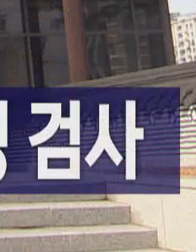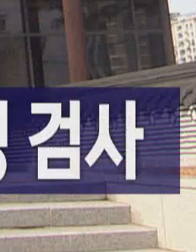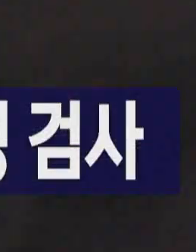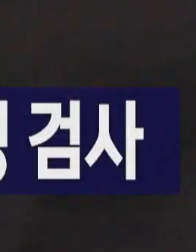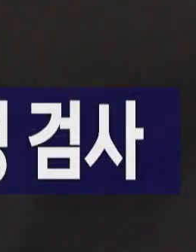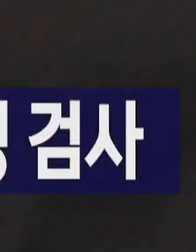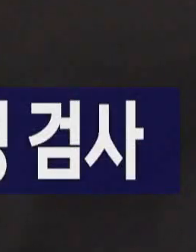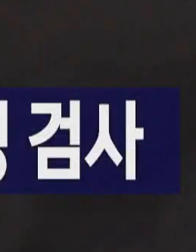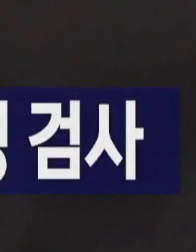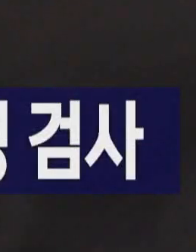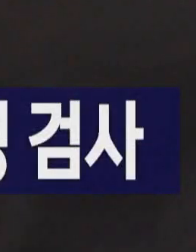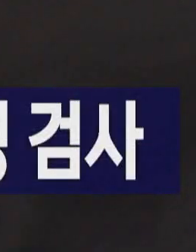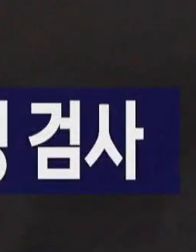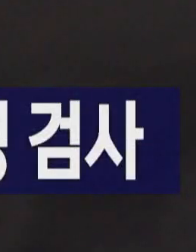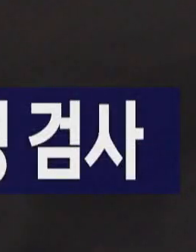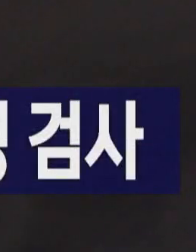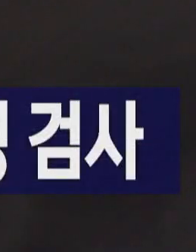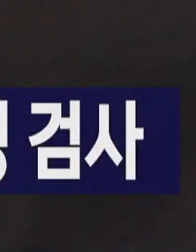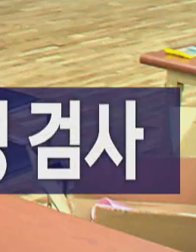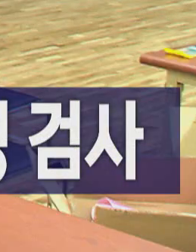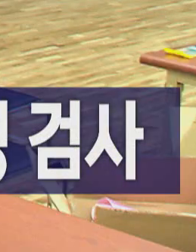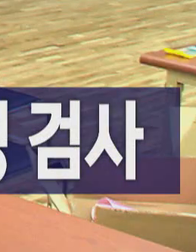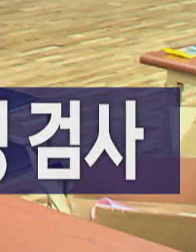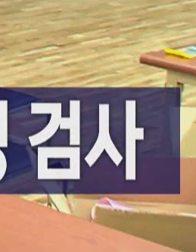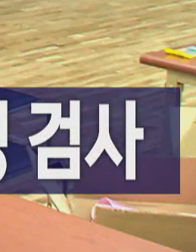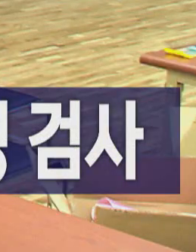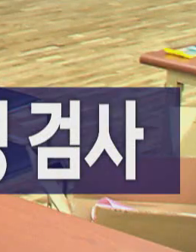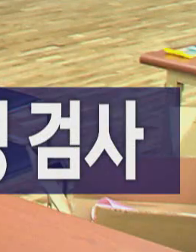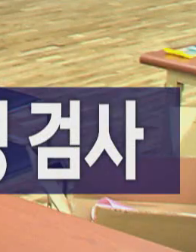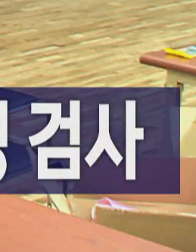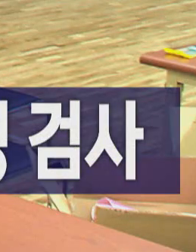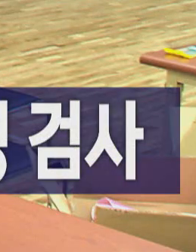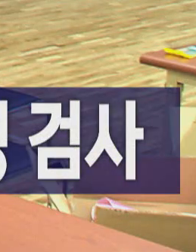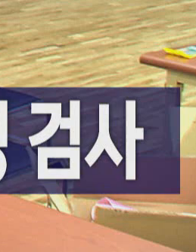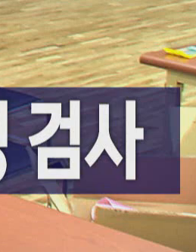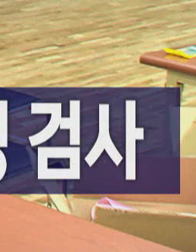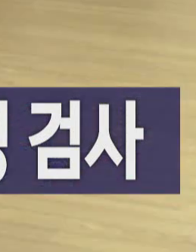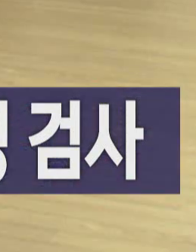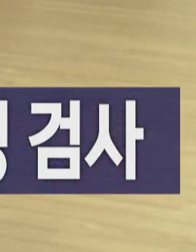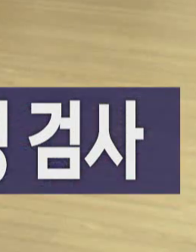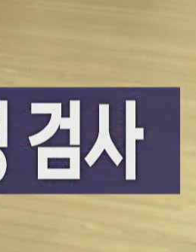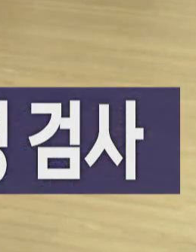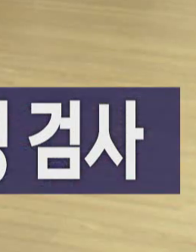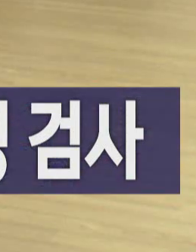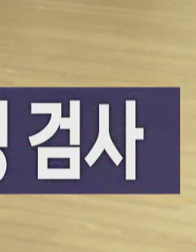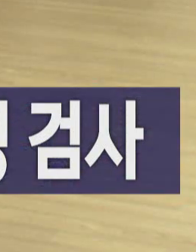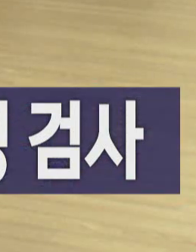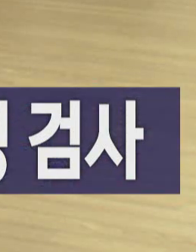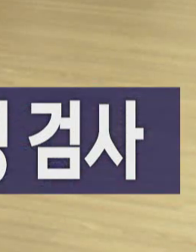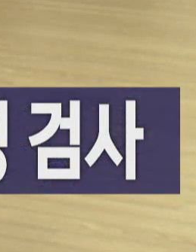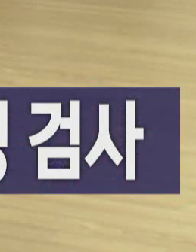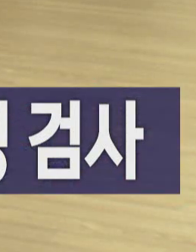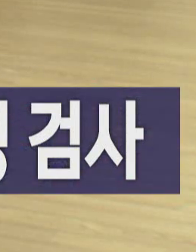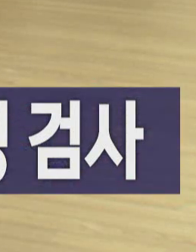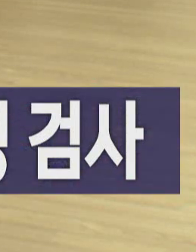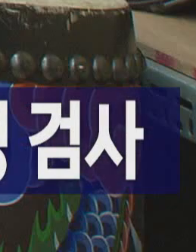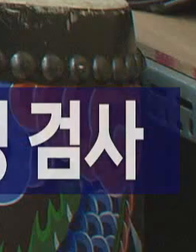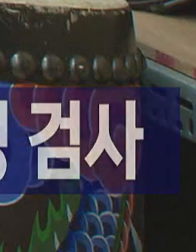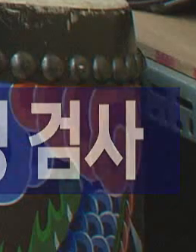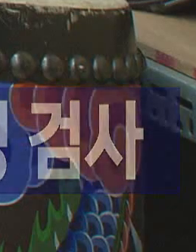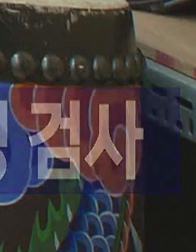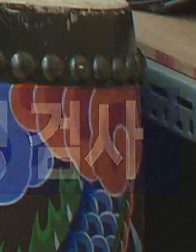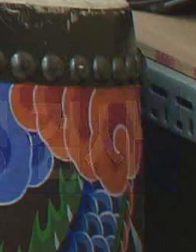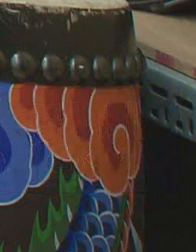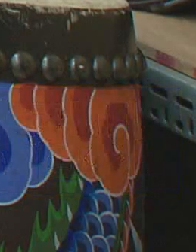전남 도립국악단 단원 7명이 코로나19 확진 판정을 받았습니다. 지난 주말 공연을 한 것으로 알려지면서 관객 500여 명에 대한